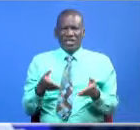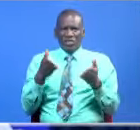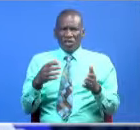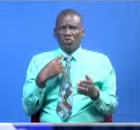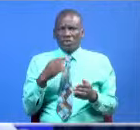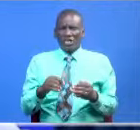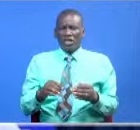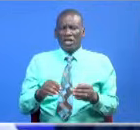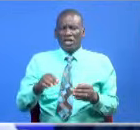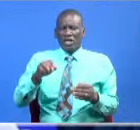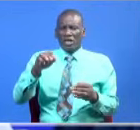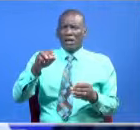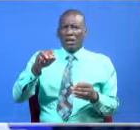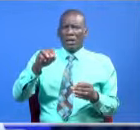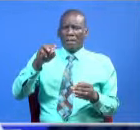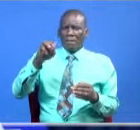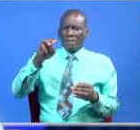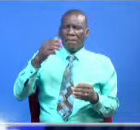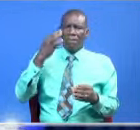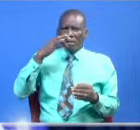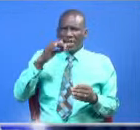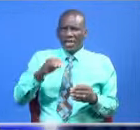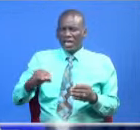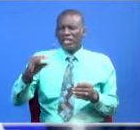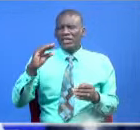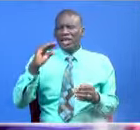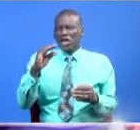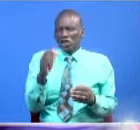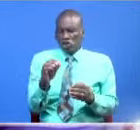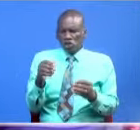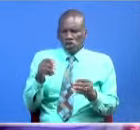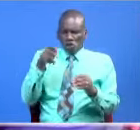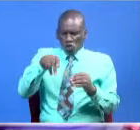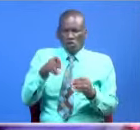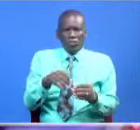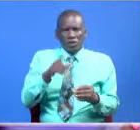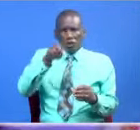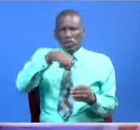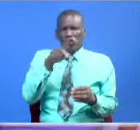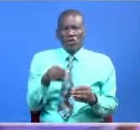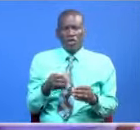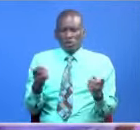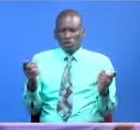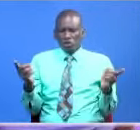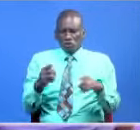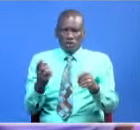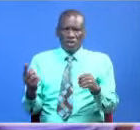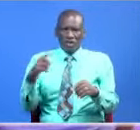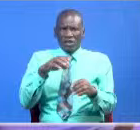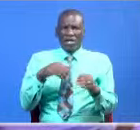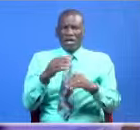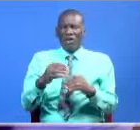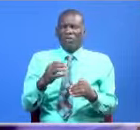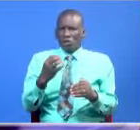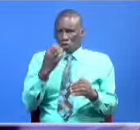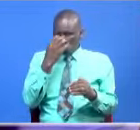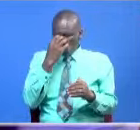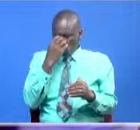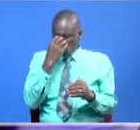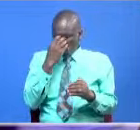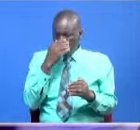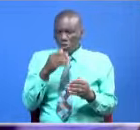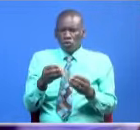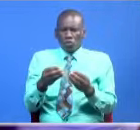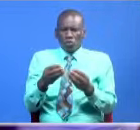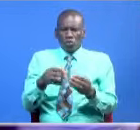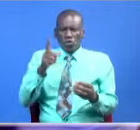crop is a fallacy actually. Haya yanajiri siku chache baada ya Rais Ruto kutupilia mbali marufuku iliyotolewa